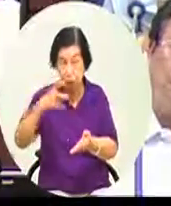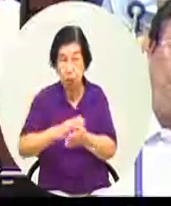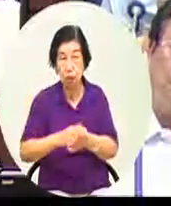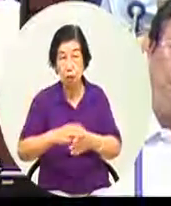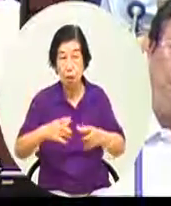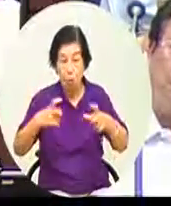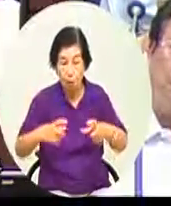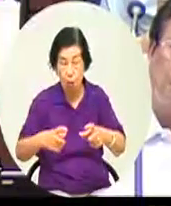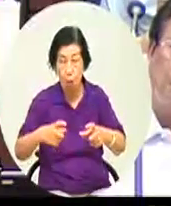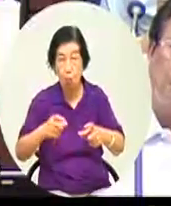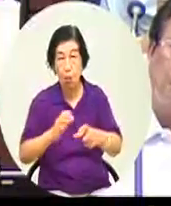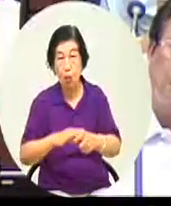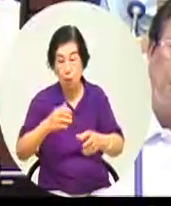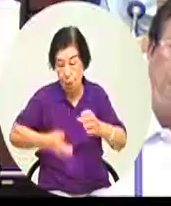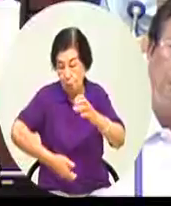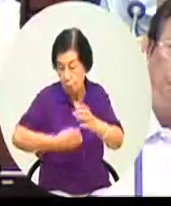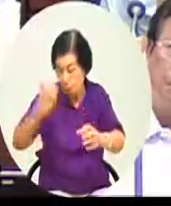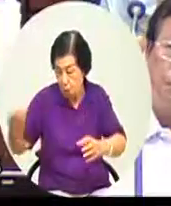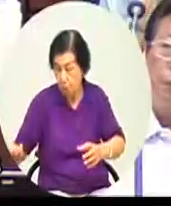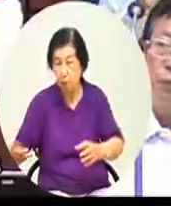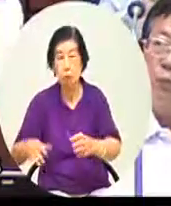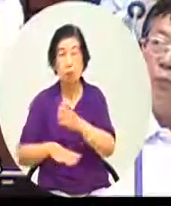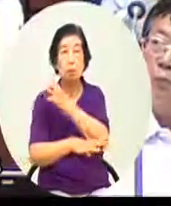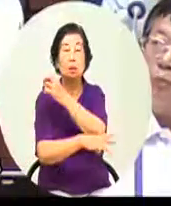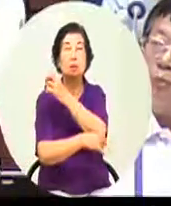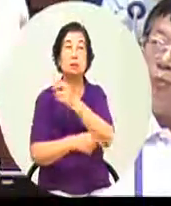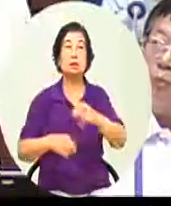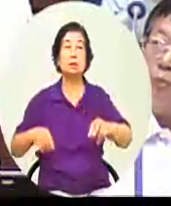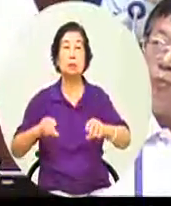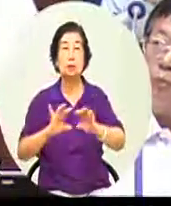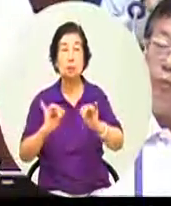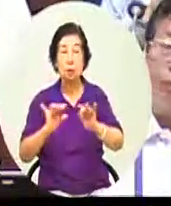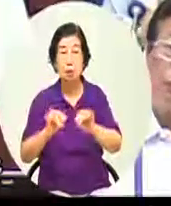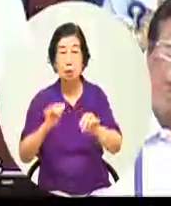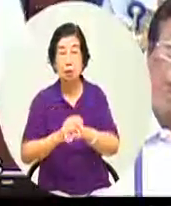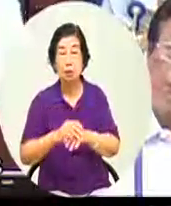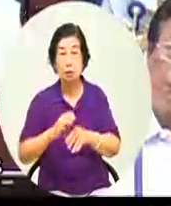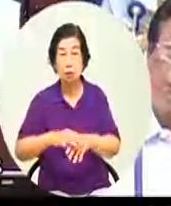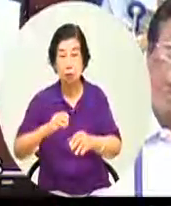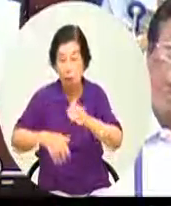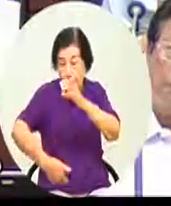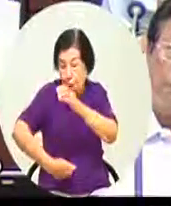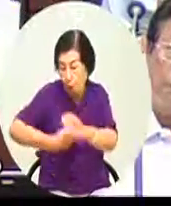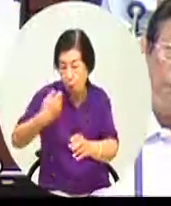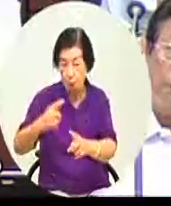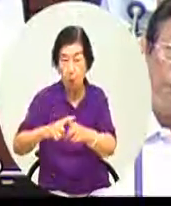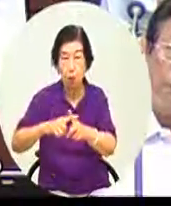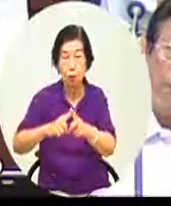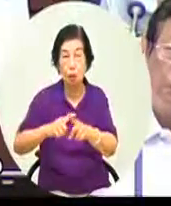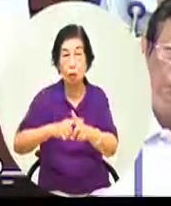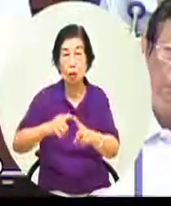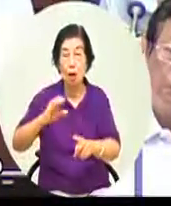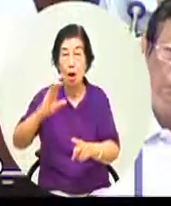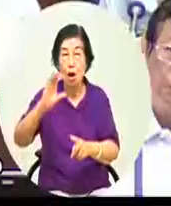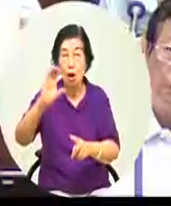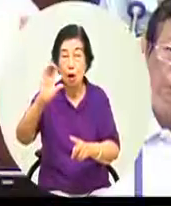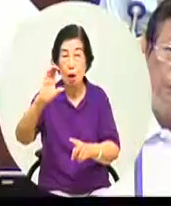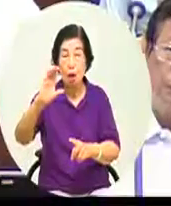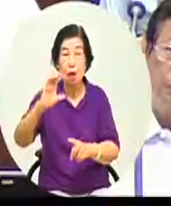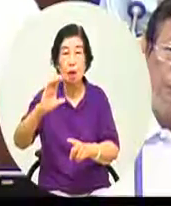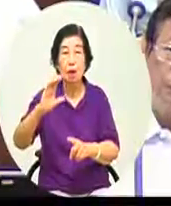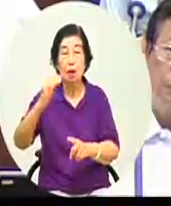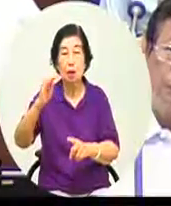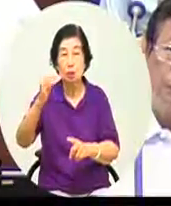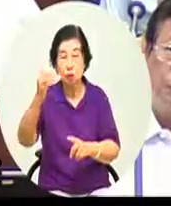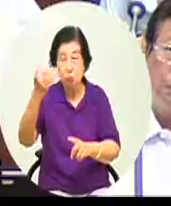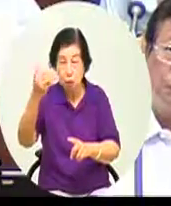个这个基地。那目前呢哈，我们预计要挖掘的深度要900公尺，然后这几节就多爱钢点。那目前挖